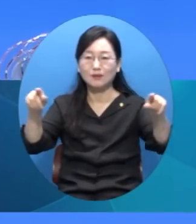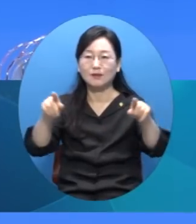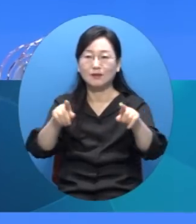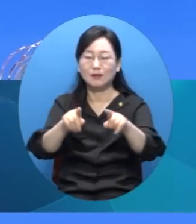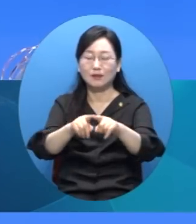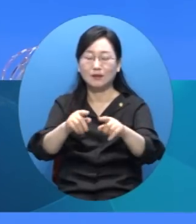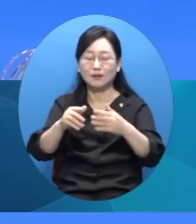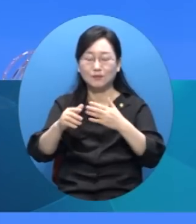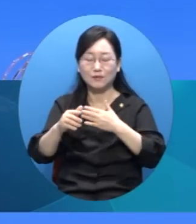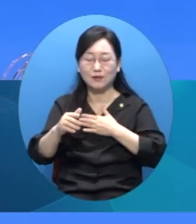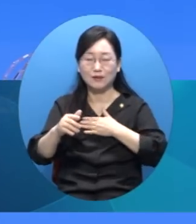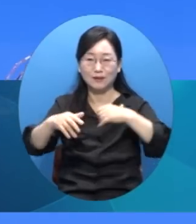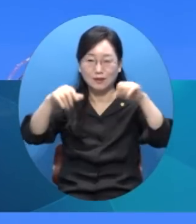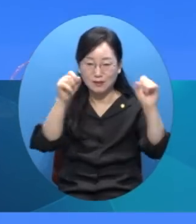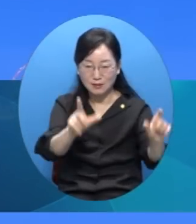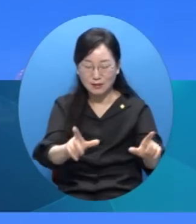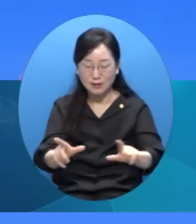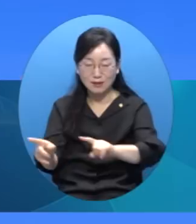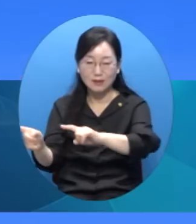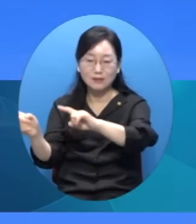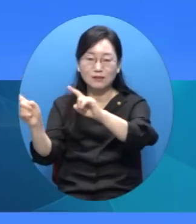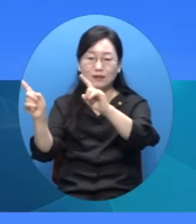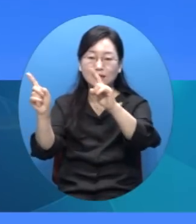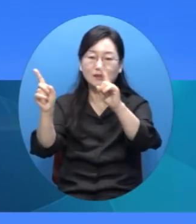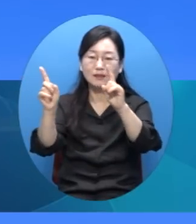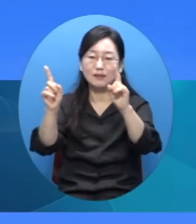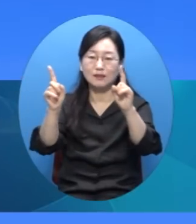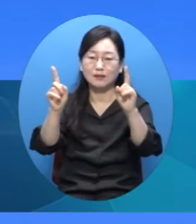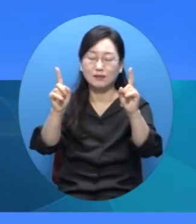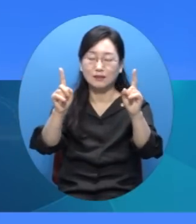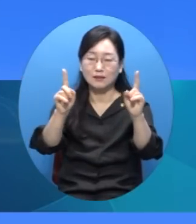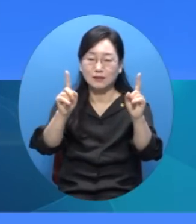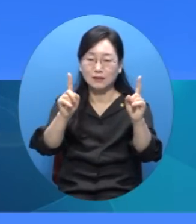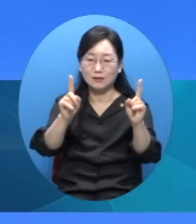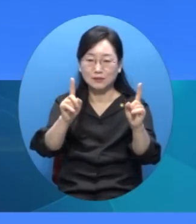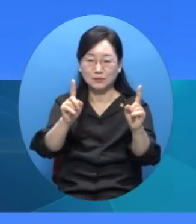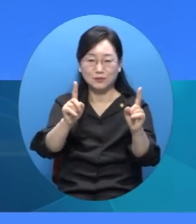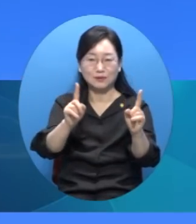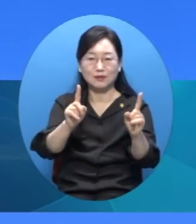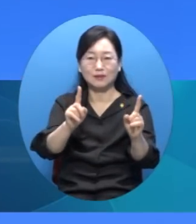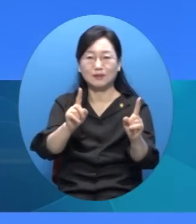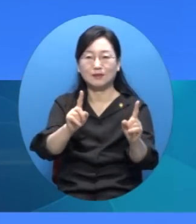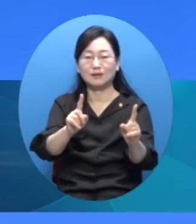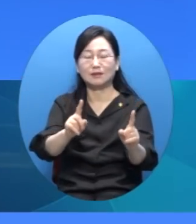구주와 함께 나 살아